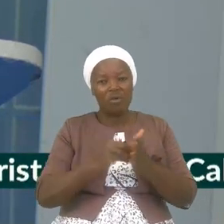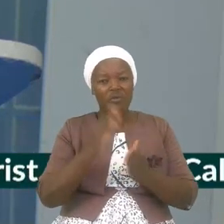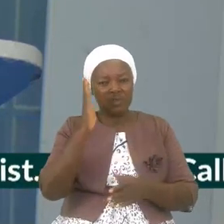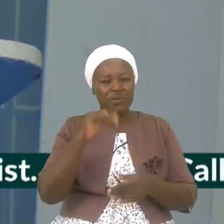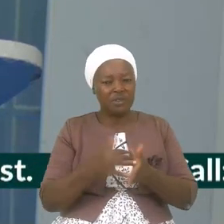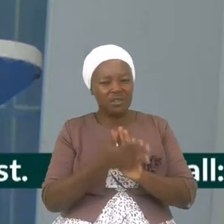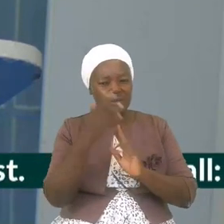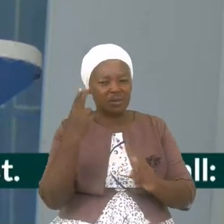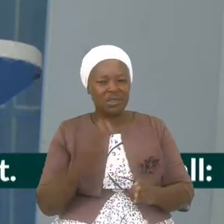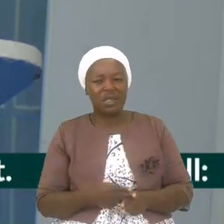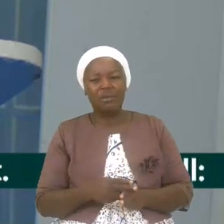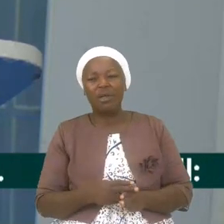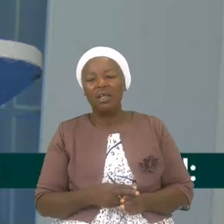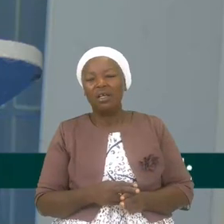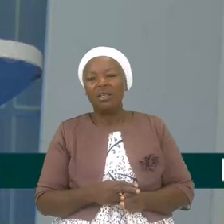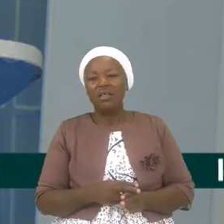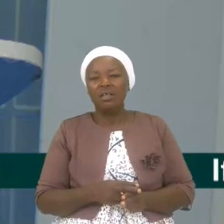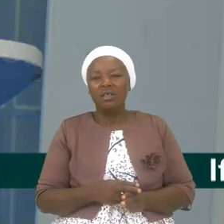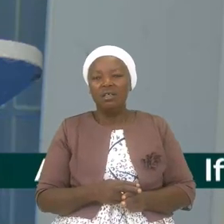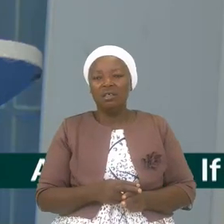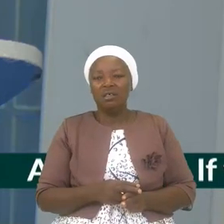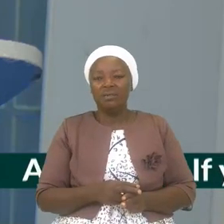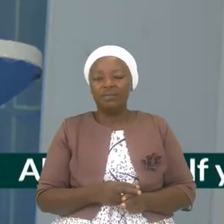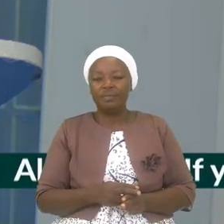Si vous avez fini dans votre section,